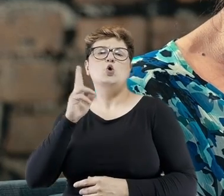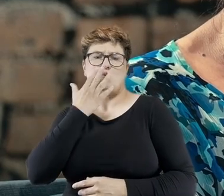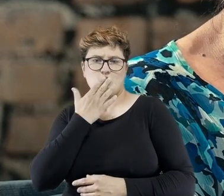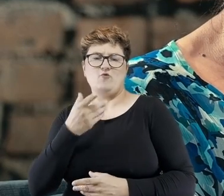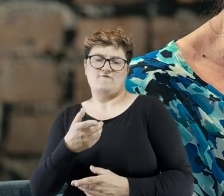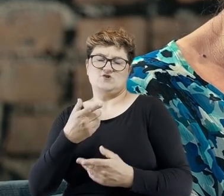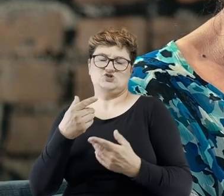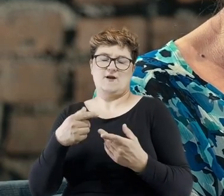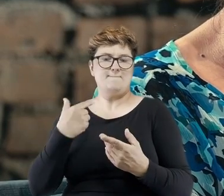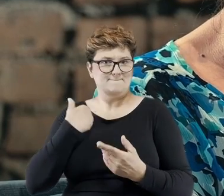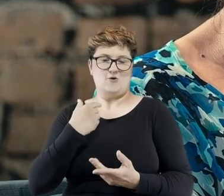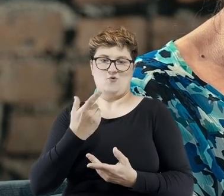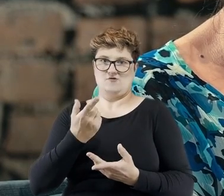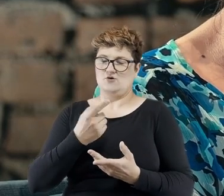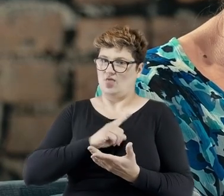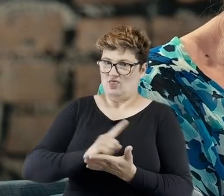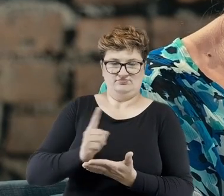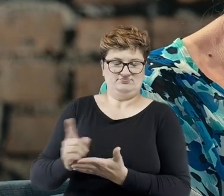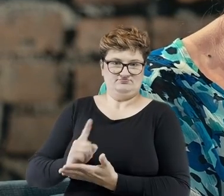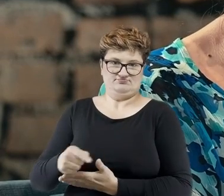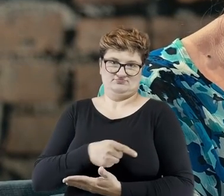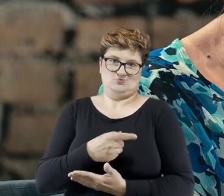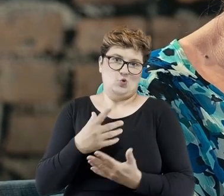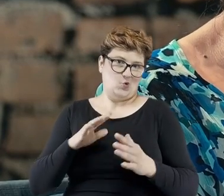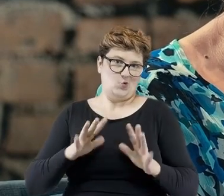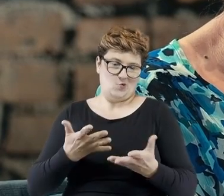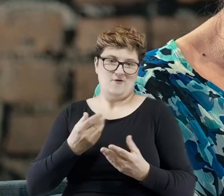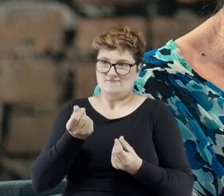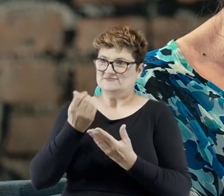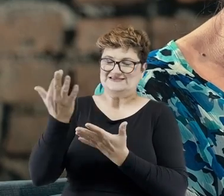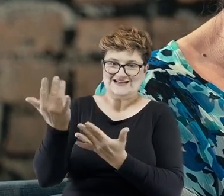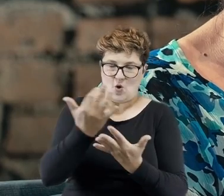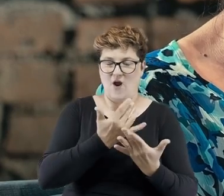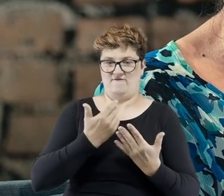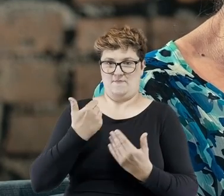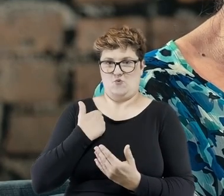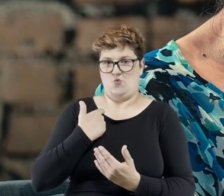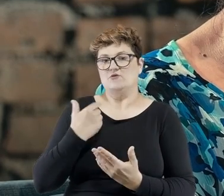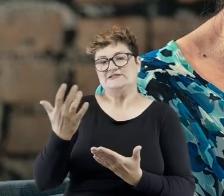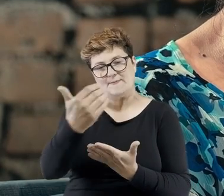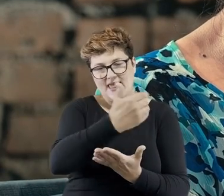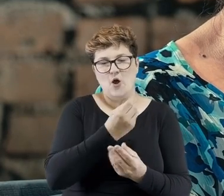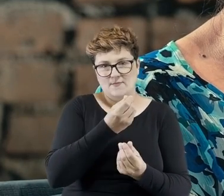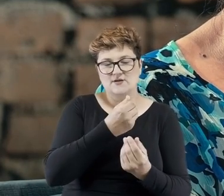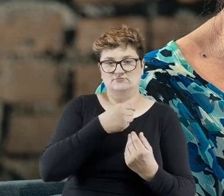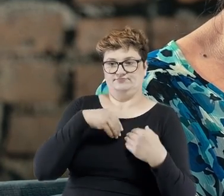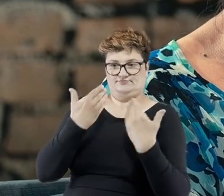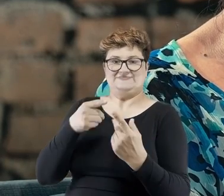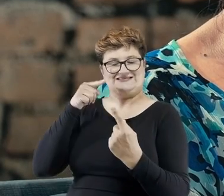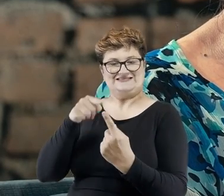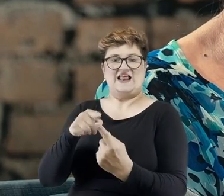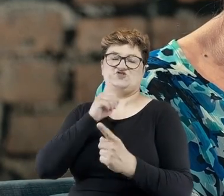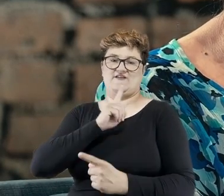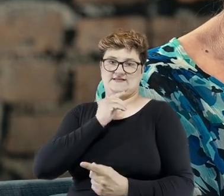które miały chody. Więc jeśli miały chody, to mogły też sobie wychodzić pieniądze i te pieniądze zbierały, przeznaczając je na